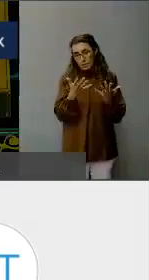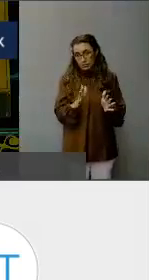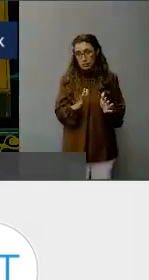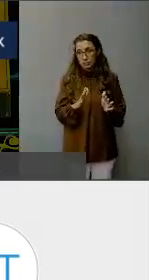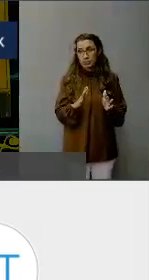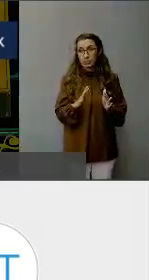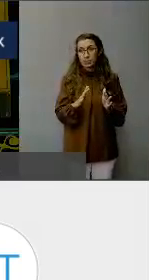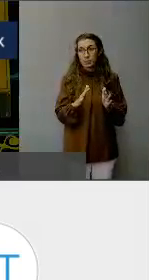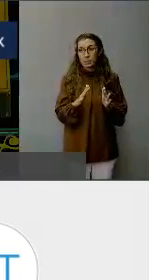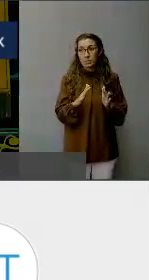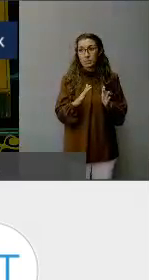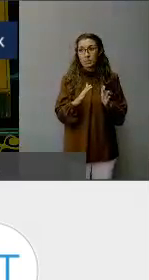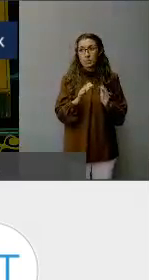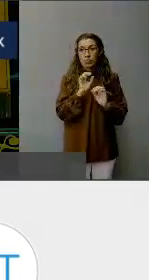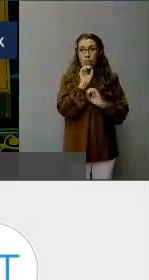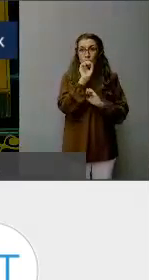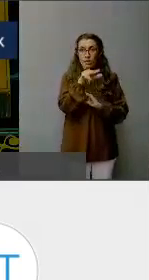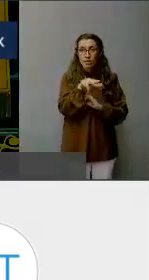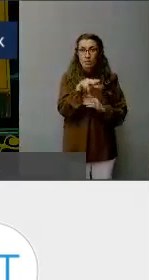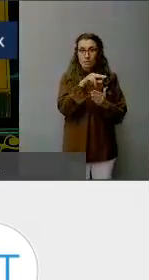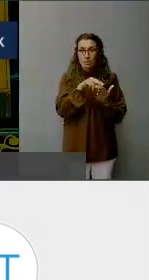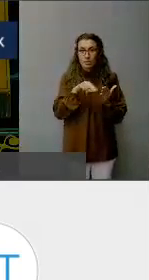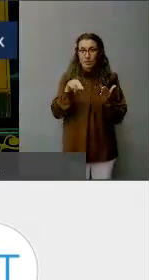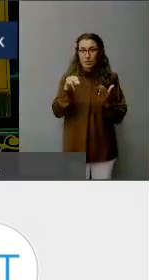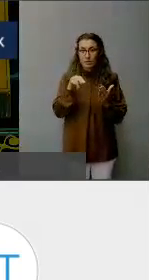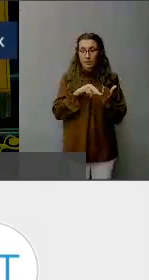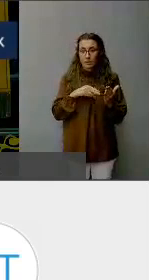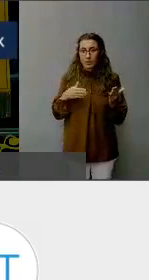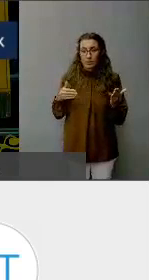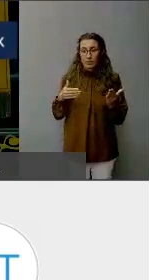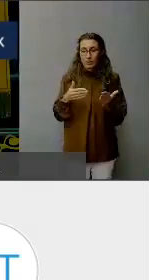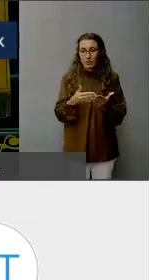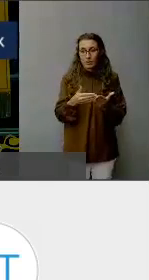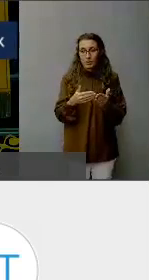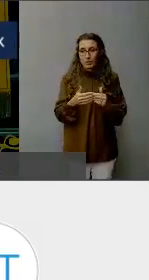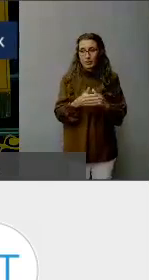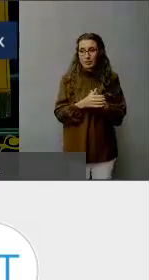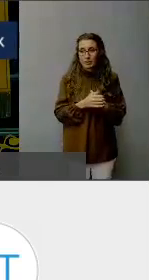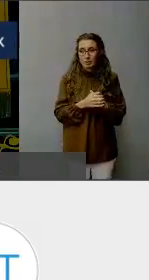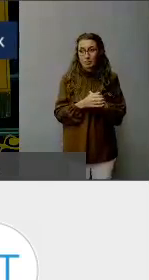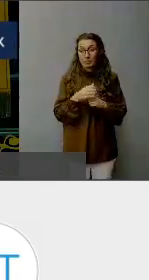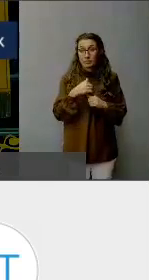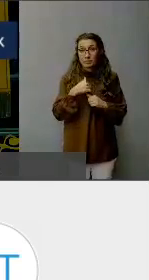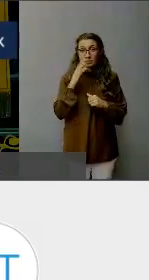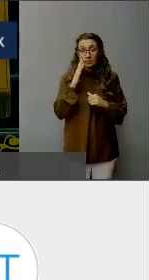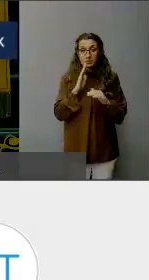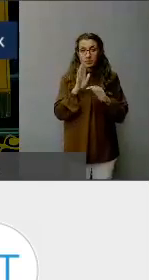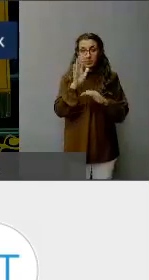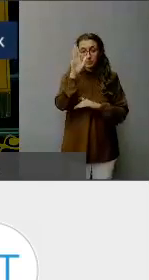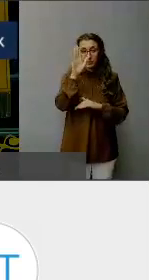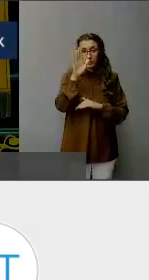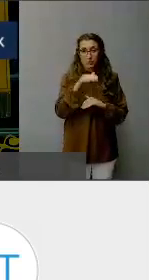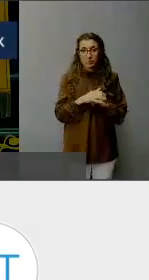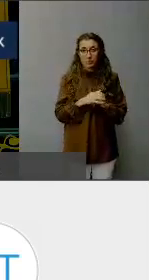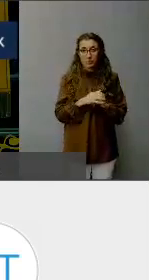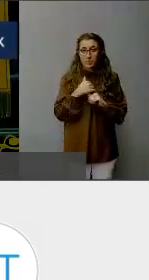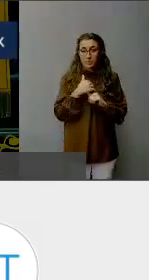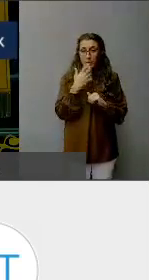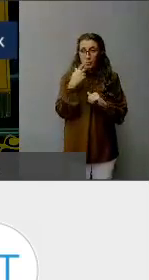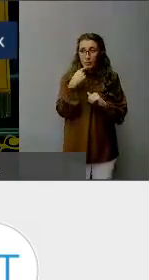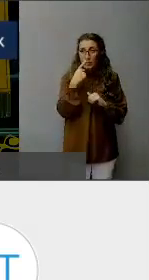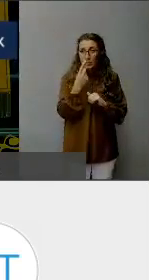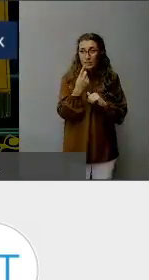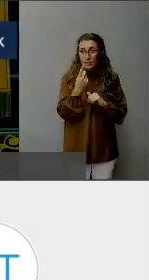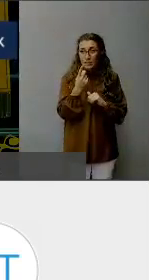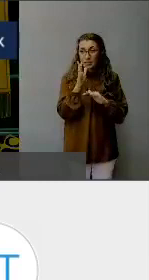chiediamo con le dichiarazioni di voto sulla proposta allora vi invito a prenotarvi vorrei dirvi che si era prenotato